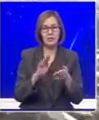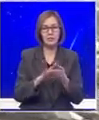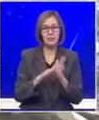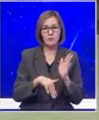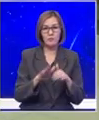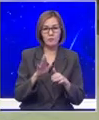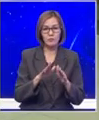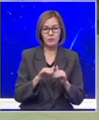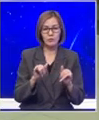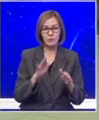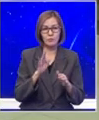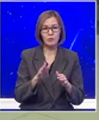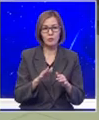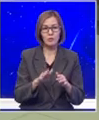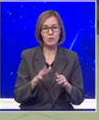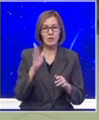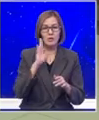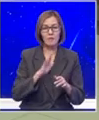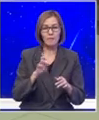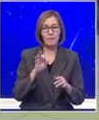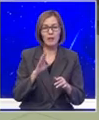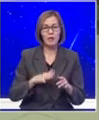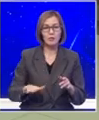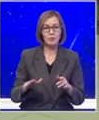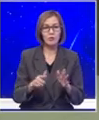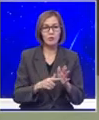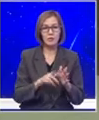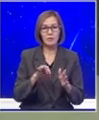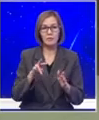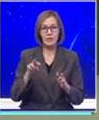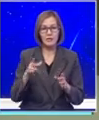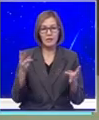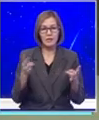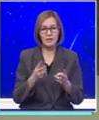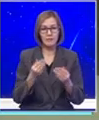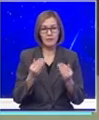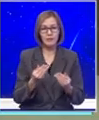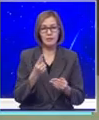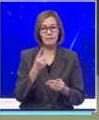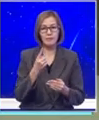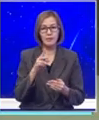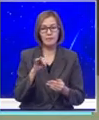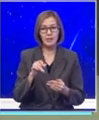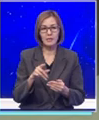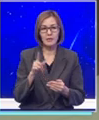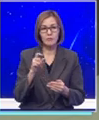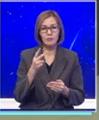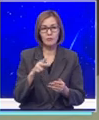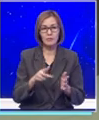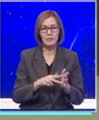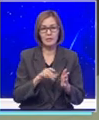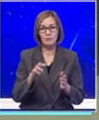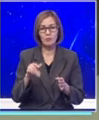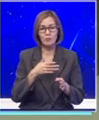Балқаш көлі 7 миллиард 800-ге ошке инфрақұрылымға ақша керек. Биылға 1 миллиард 428 миллион ақша